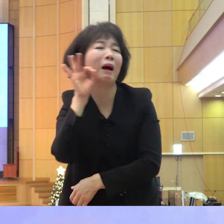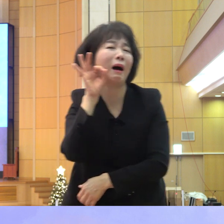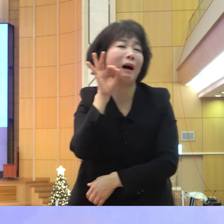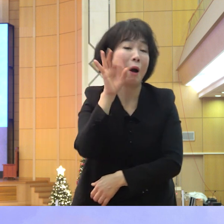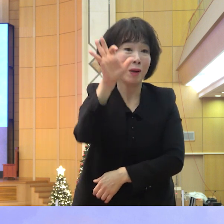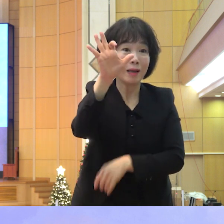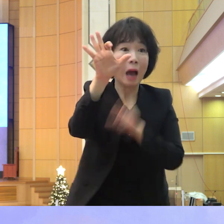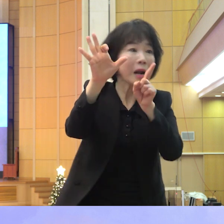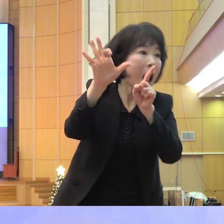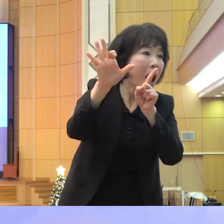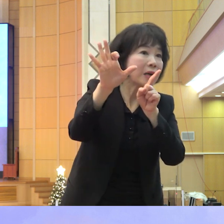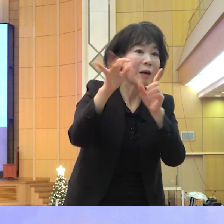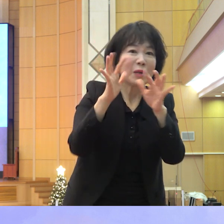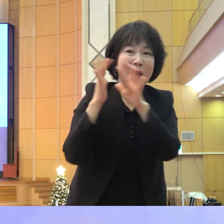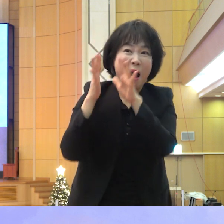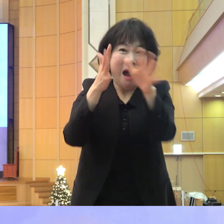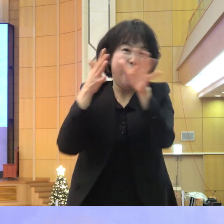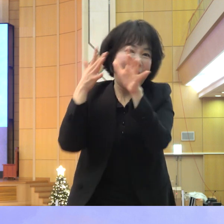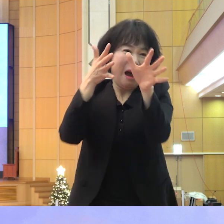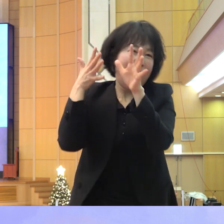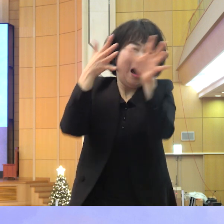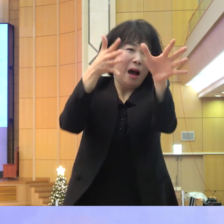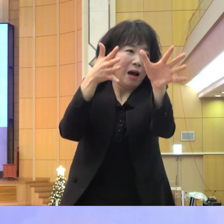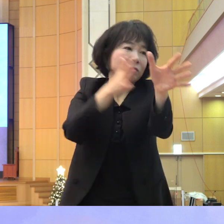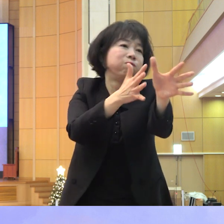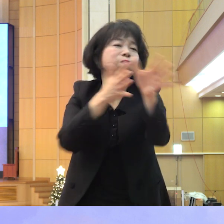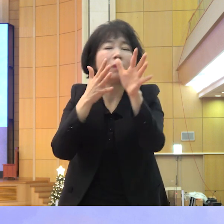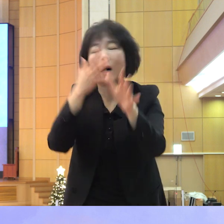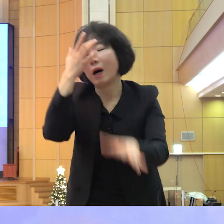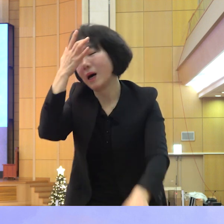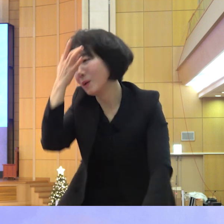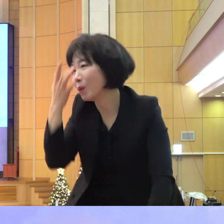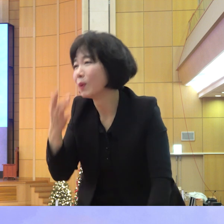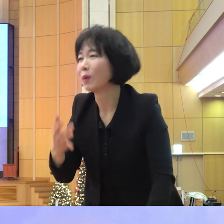구청에서 뭐 이렇게 청소차가 와서